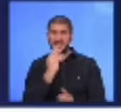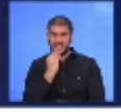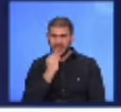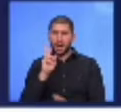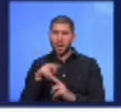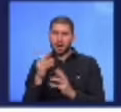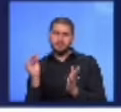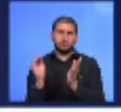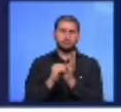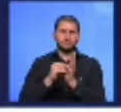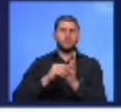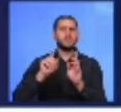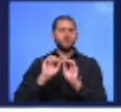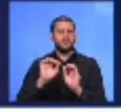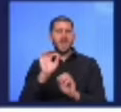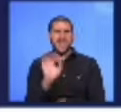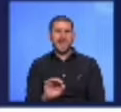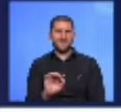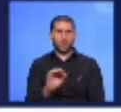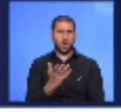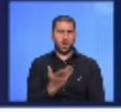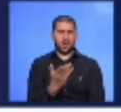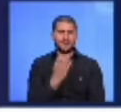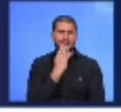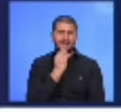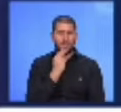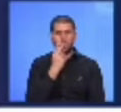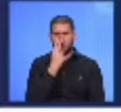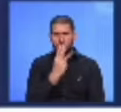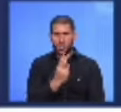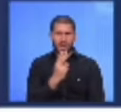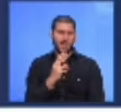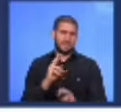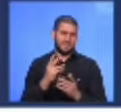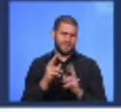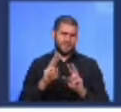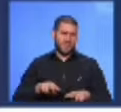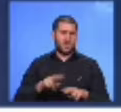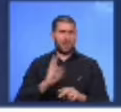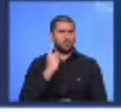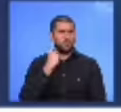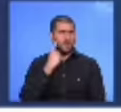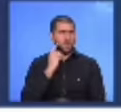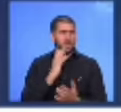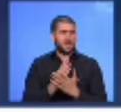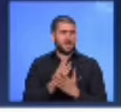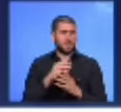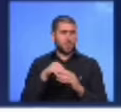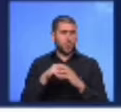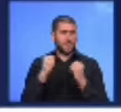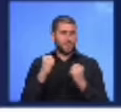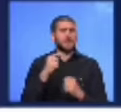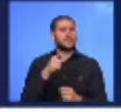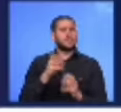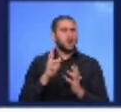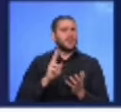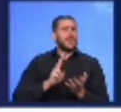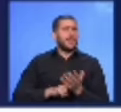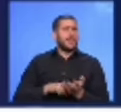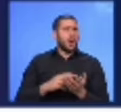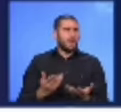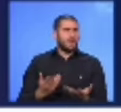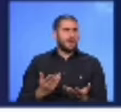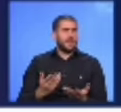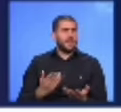נכנסים כדי לפגוע חזרה. בישראל רואים את זה באופן מובהק, וגם שמענו את הדברים מתוך ההפגנה. אני אומר, זה כל כך נכון, אני